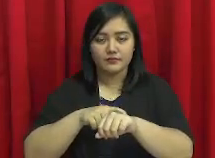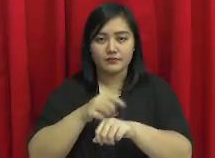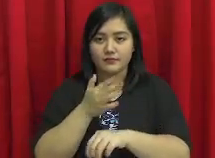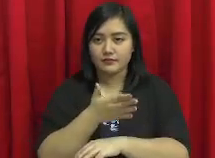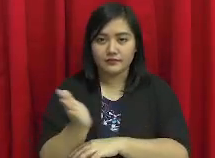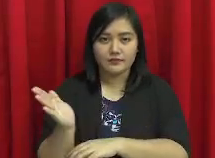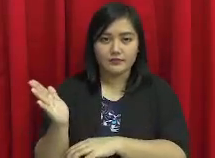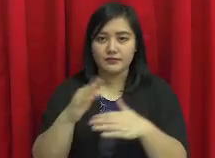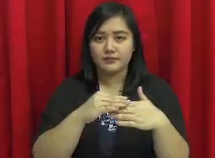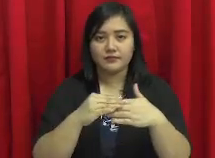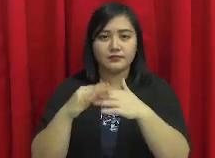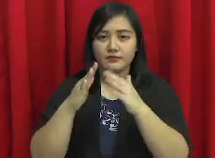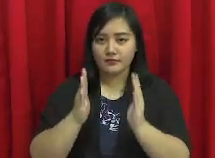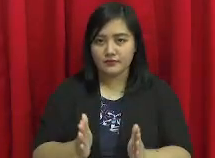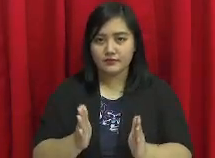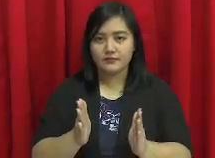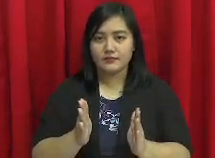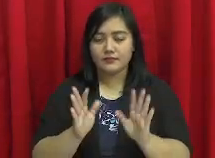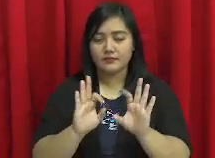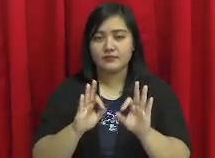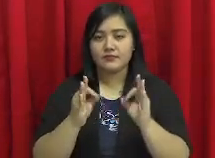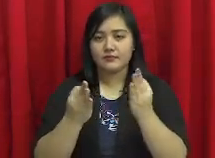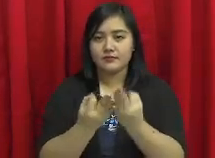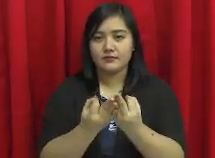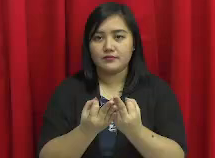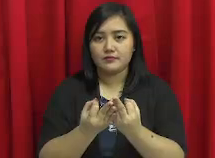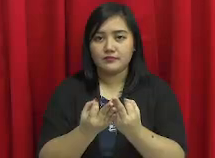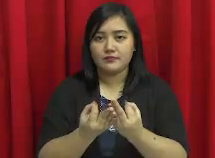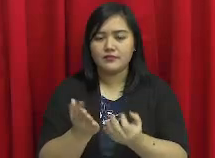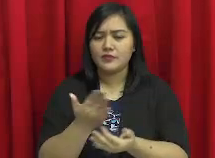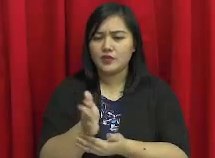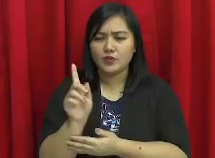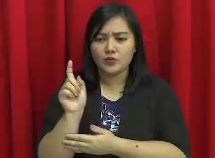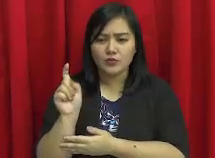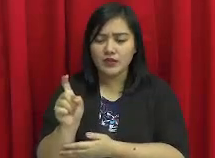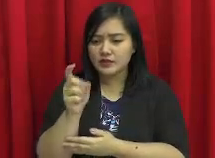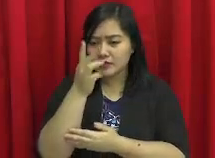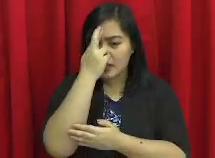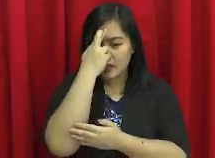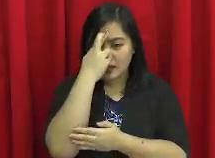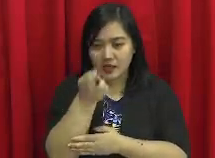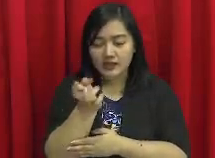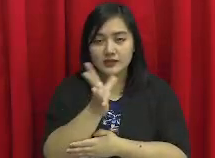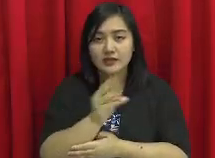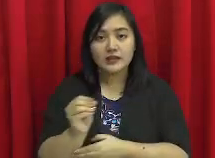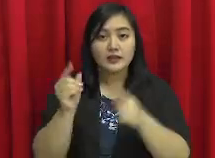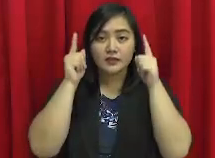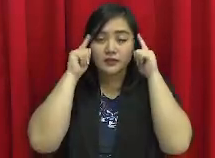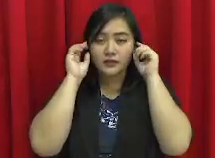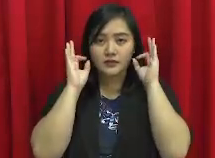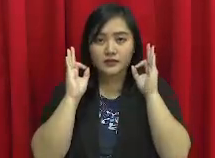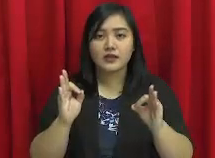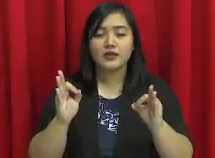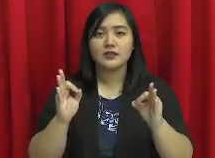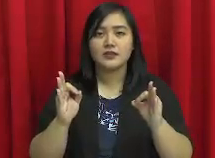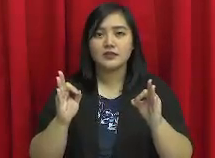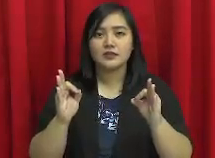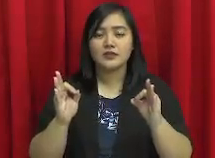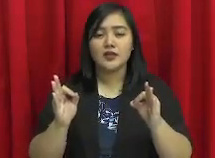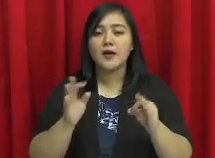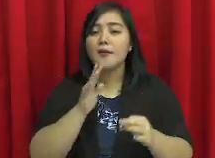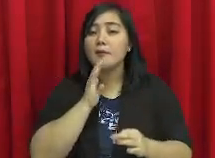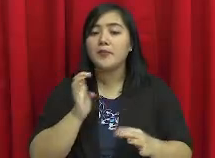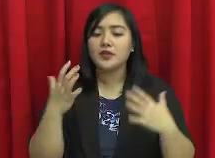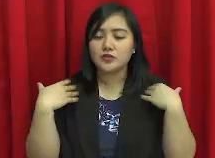home, makita natin at mag-decide tayo na maging firm tayo at asikasuhin natin